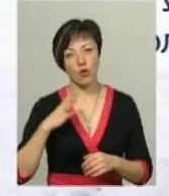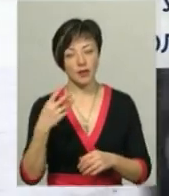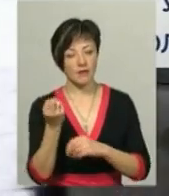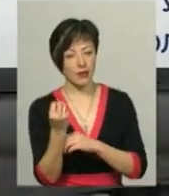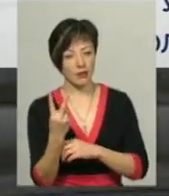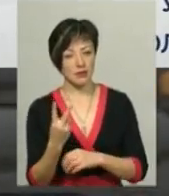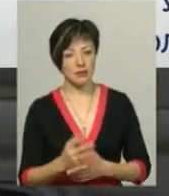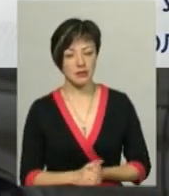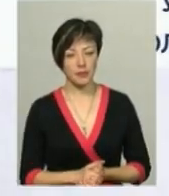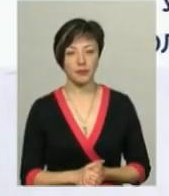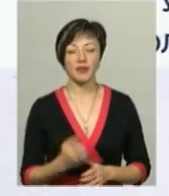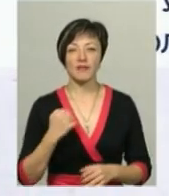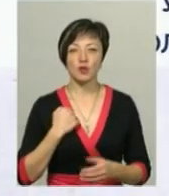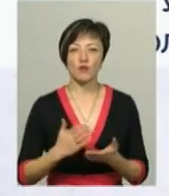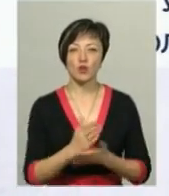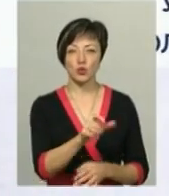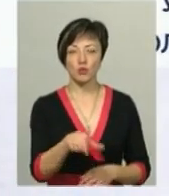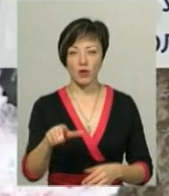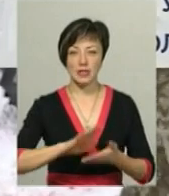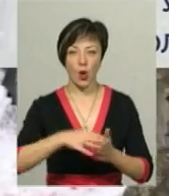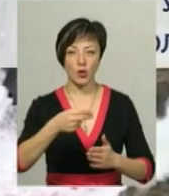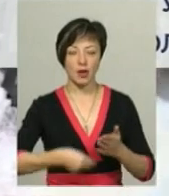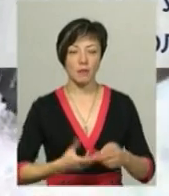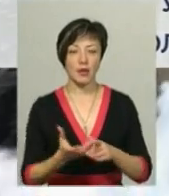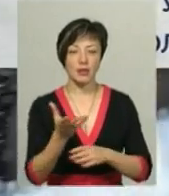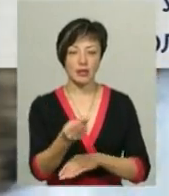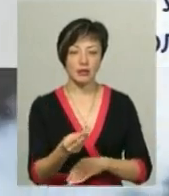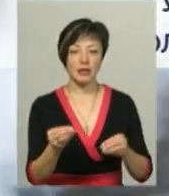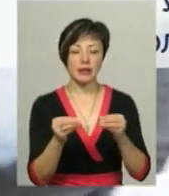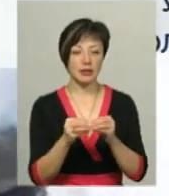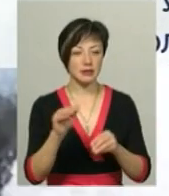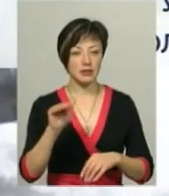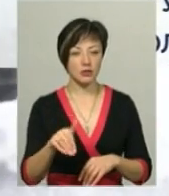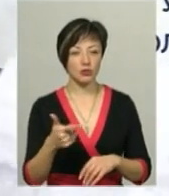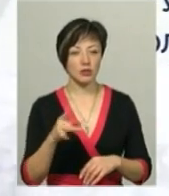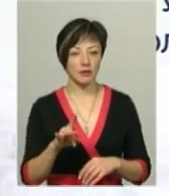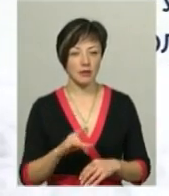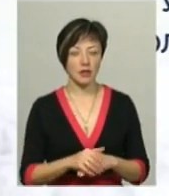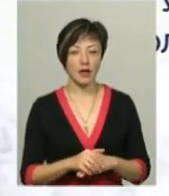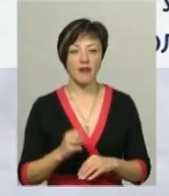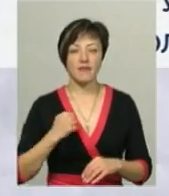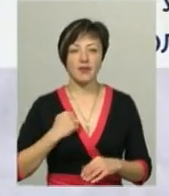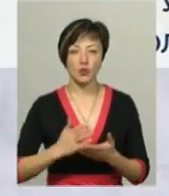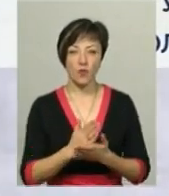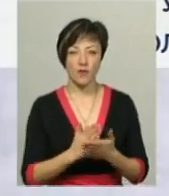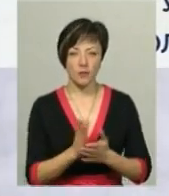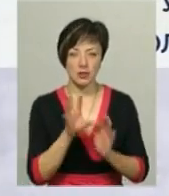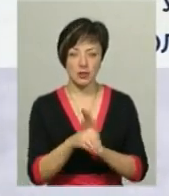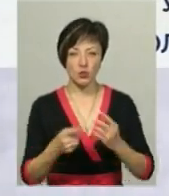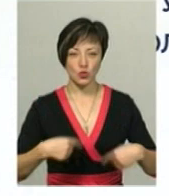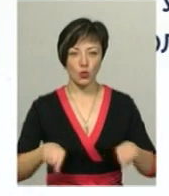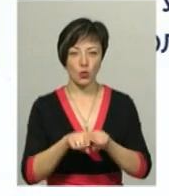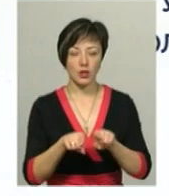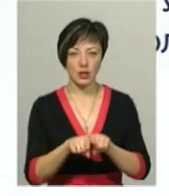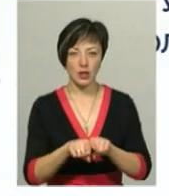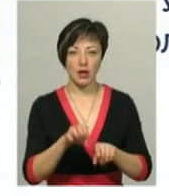12. Військовослужбовцям за контрактом платитимуть щонайменше 10 тисяч гривень. Військовикам, задіяним у зоні